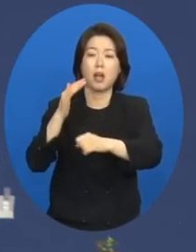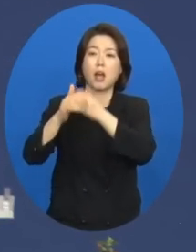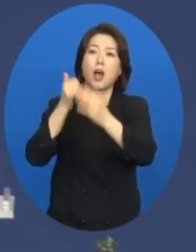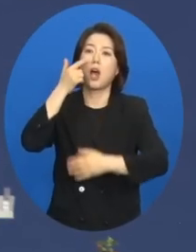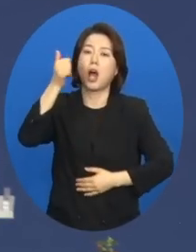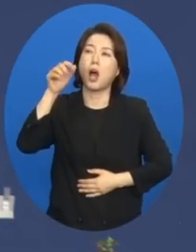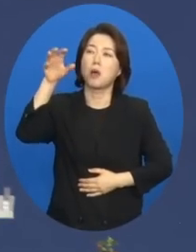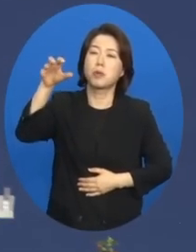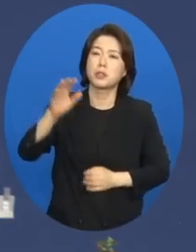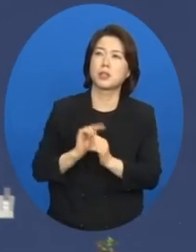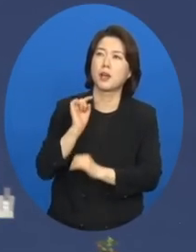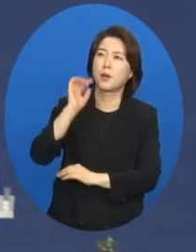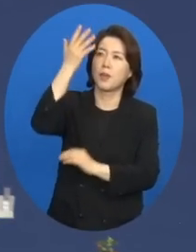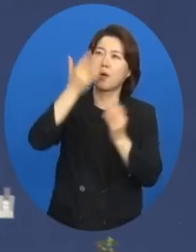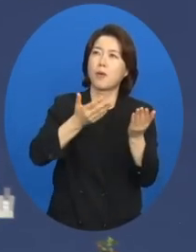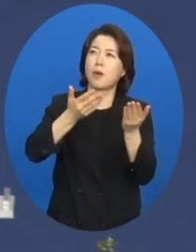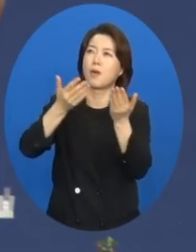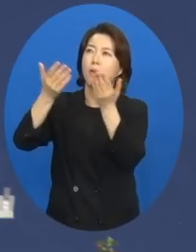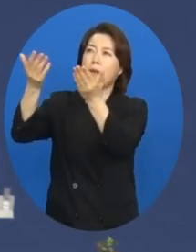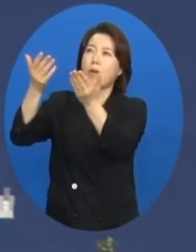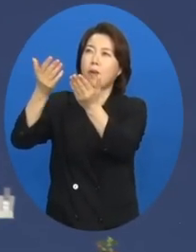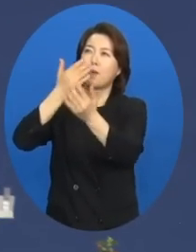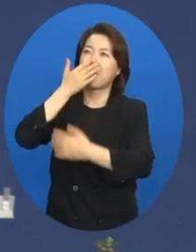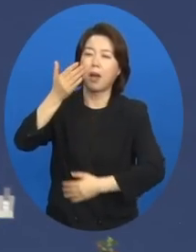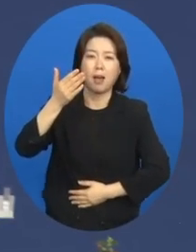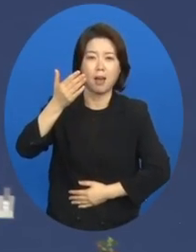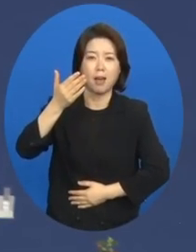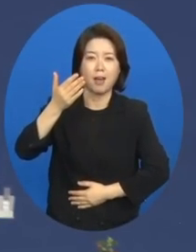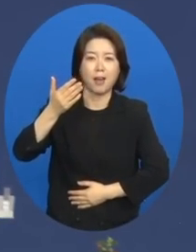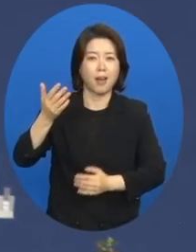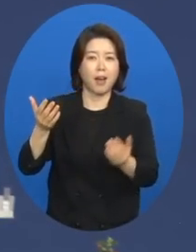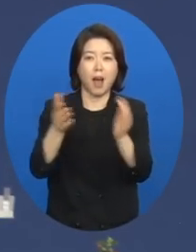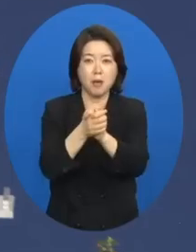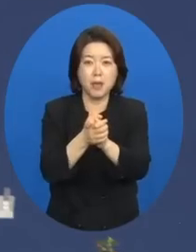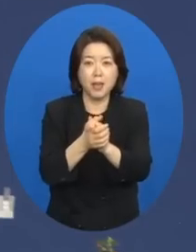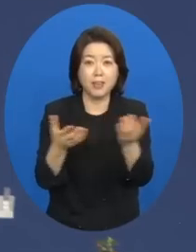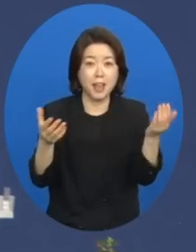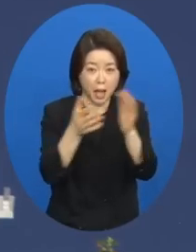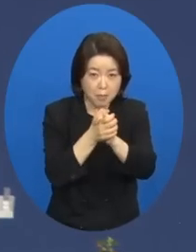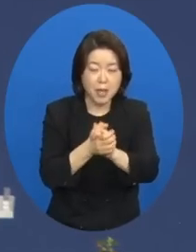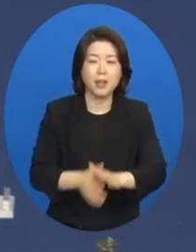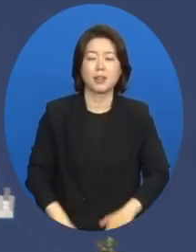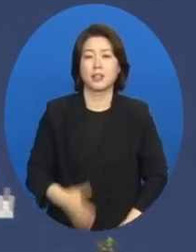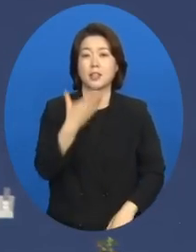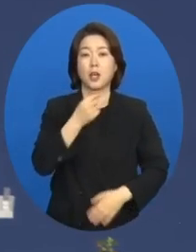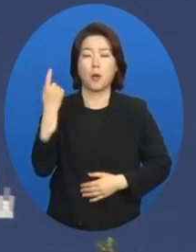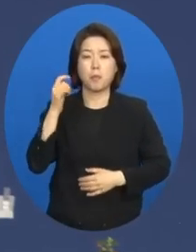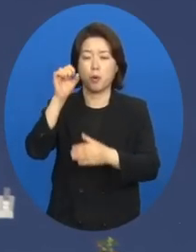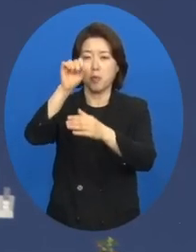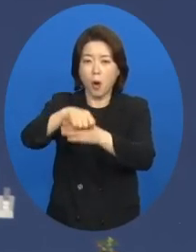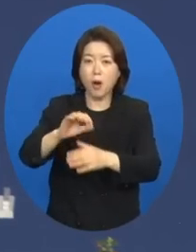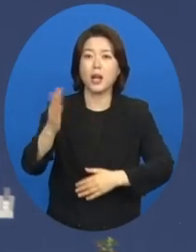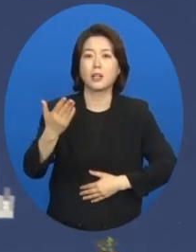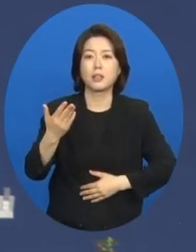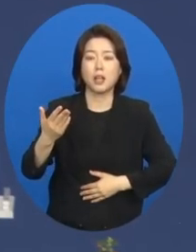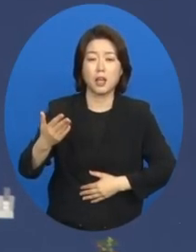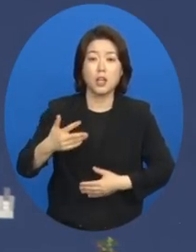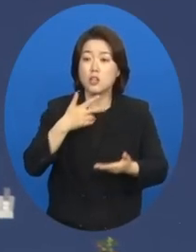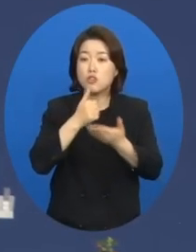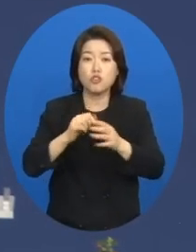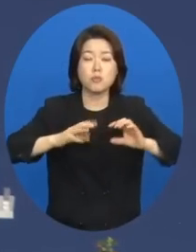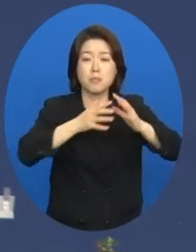아버지께 영광을 돌리게 되느니라. 아멘. 이게 복음 안에 허락된 바로